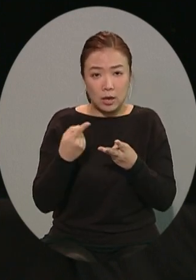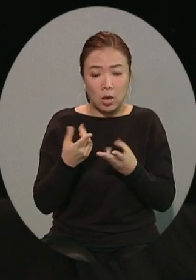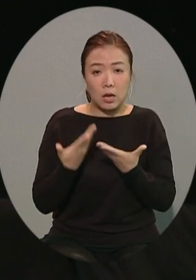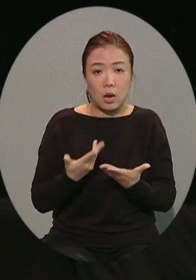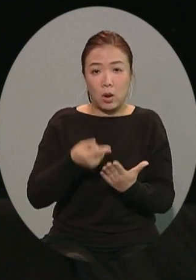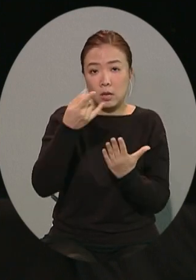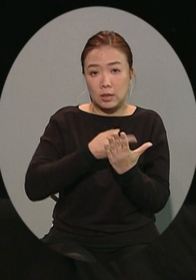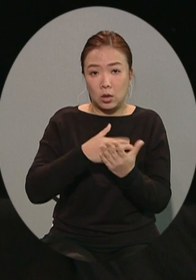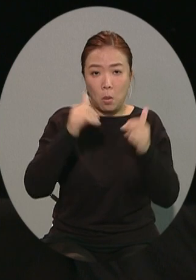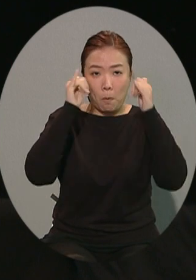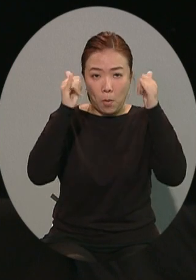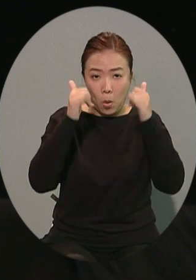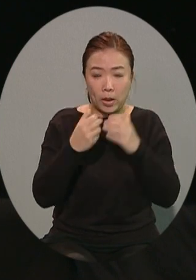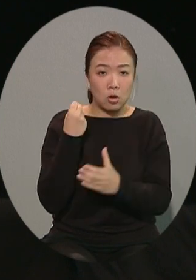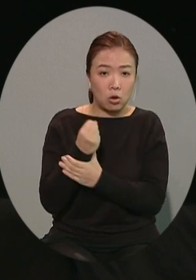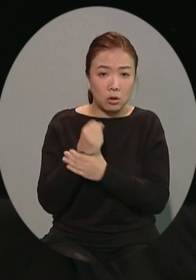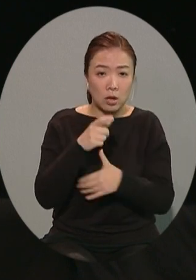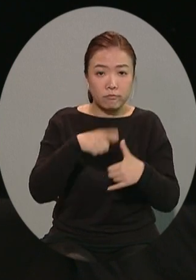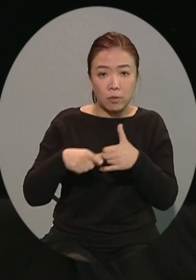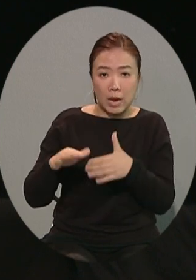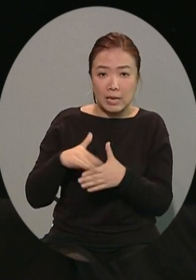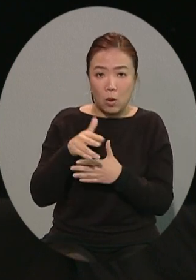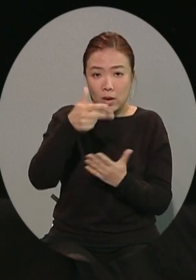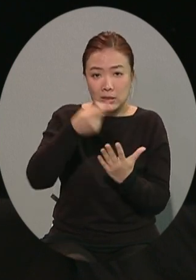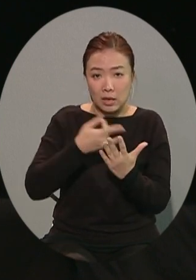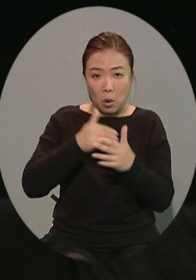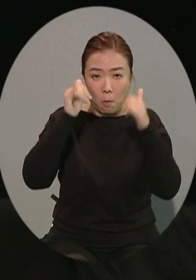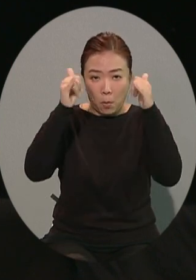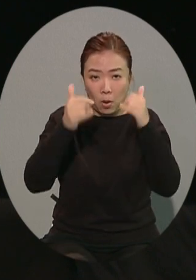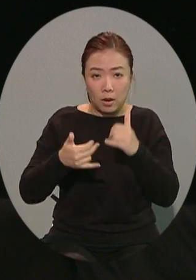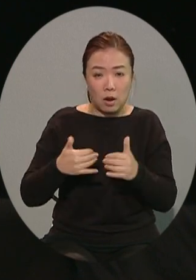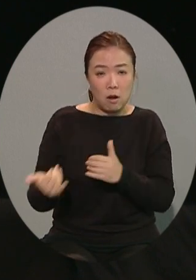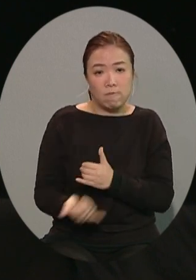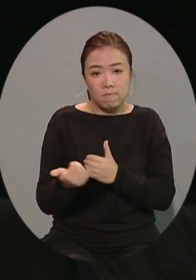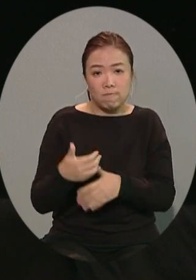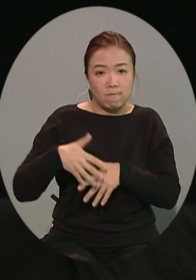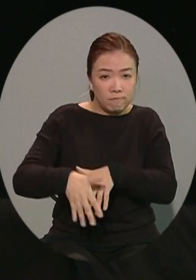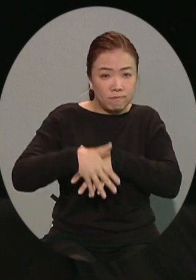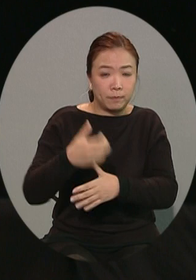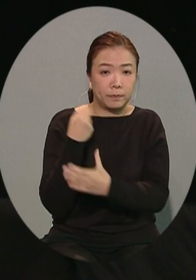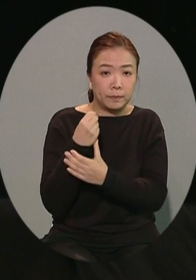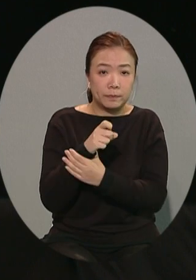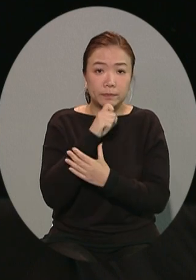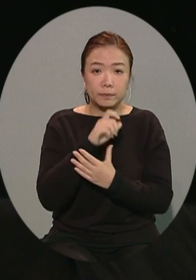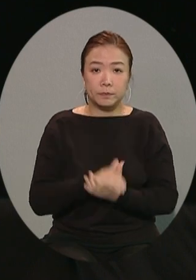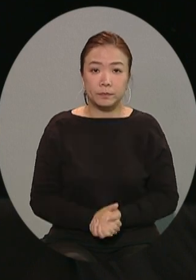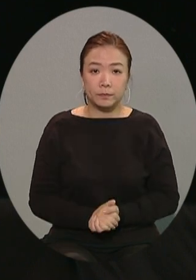暴力。抗爭者因為制度嘅暴力，所以走上街頭去抗爭。所